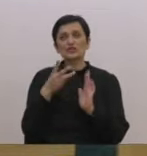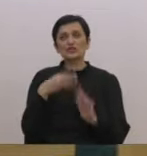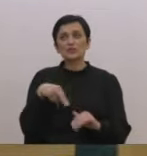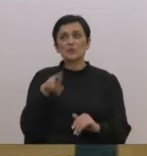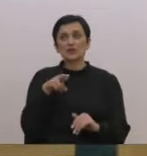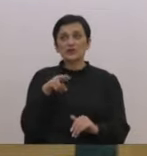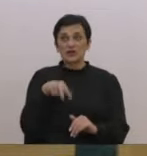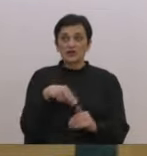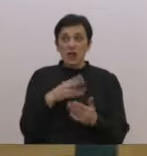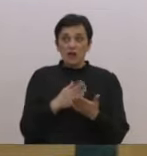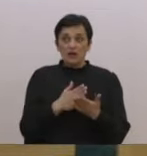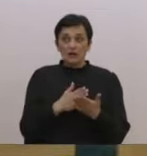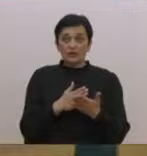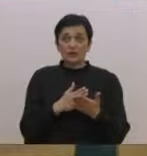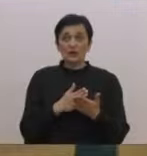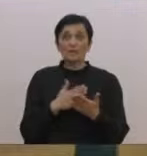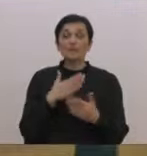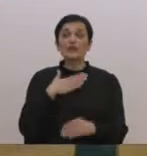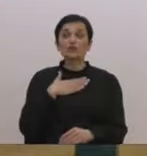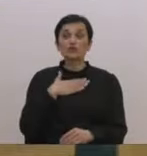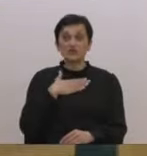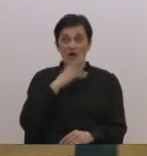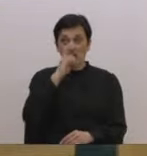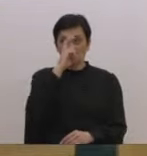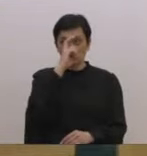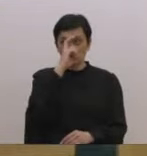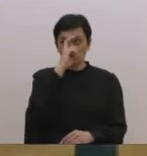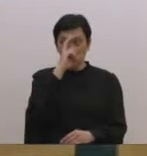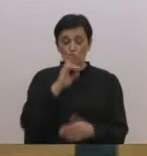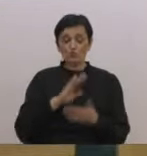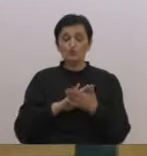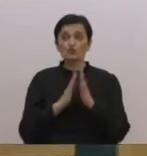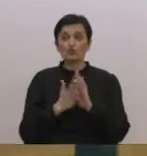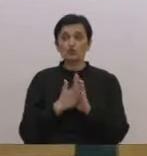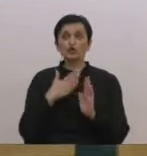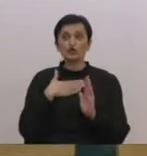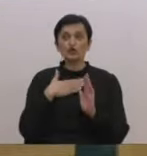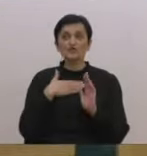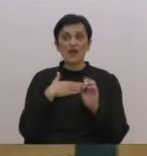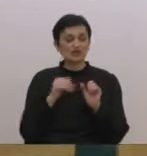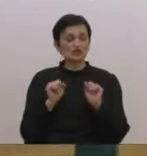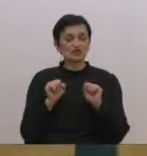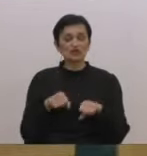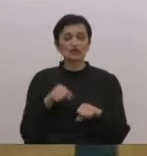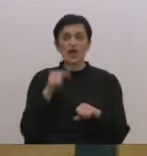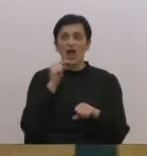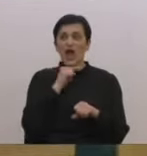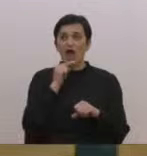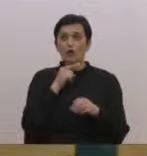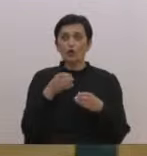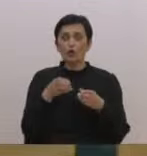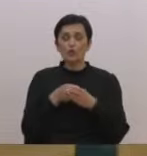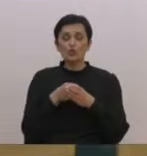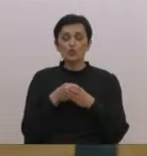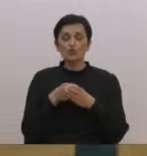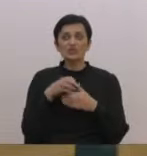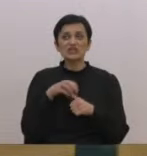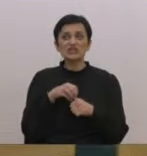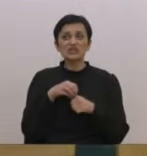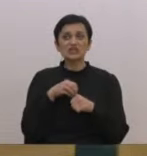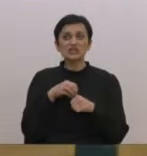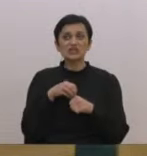28.7 მილიარდი ლარი. ჩვენი ხელისუფლების პირობებში, ჩვენ შევძელით და ეკონომიკური გუნდის ლიდერობით